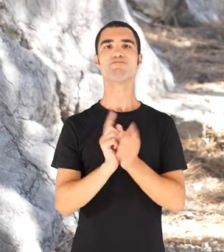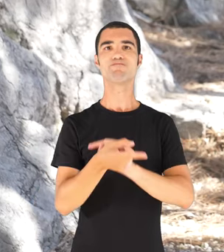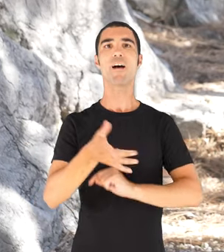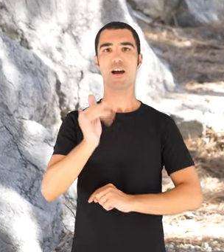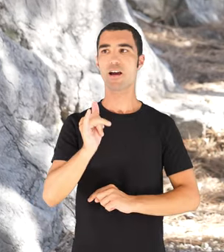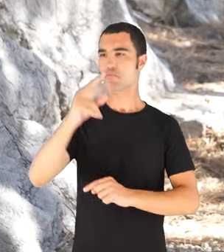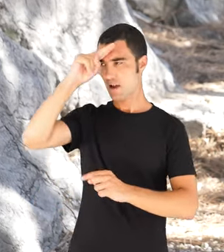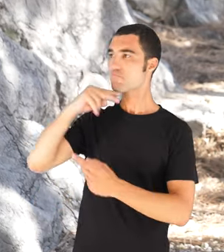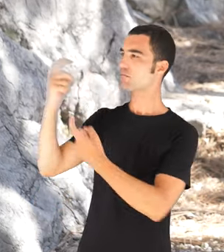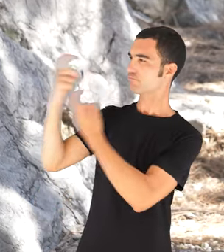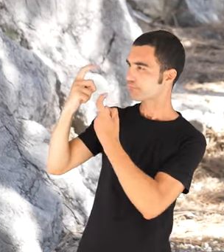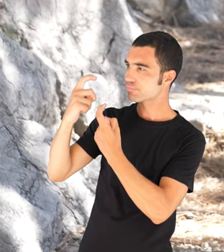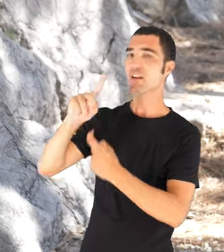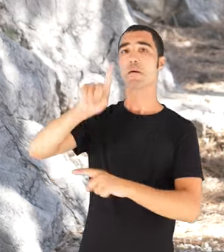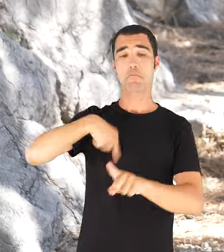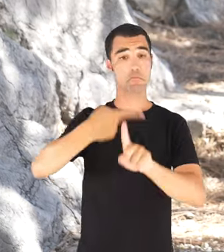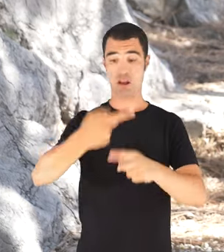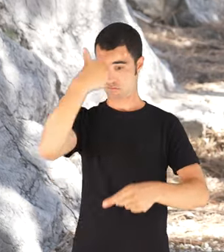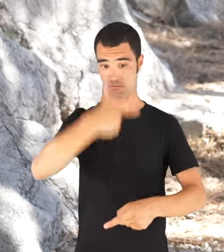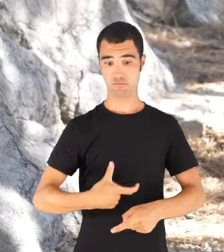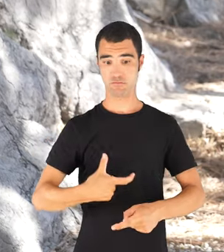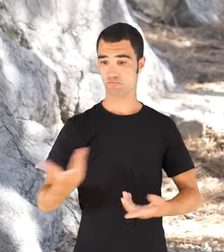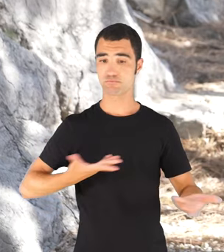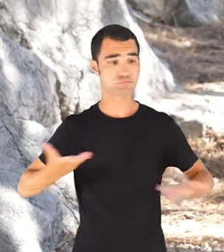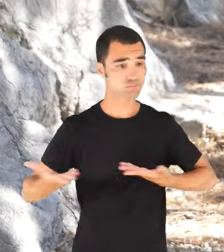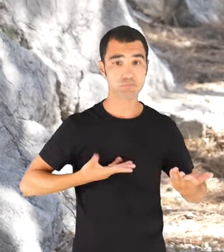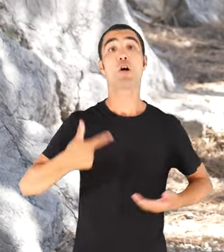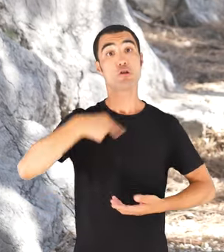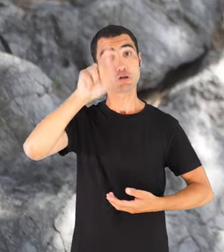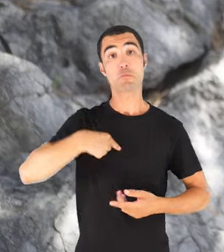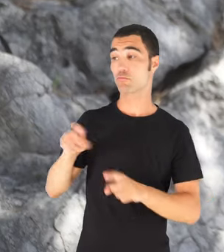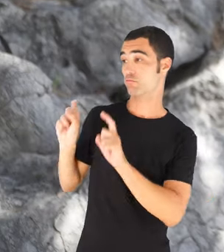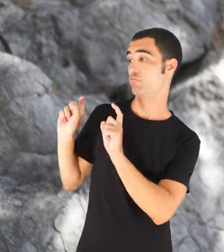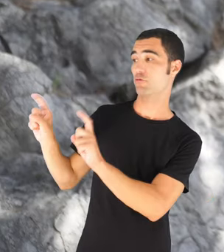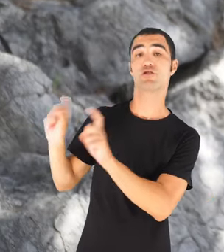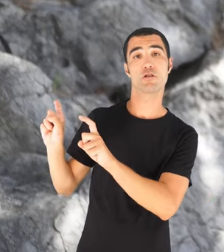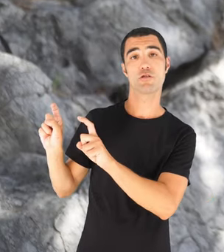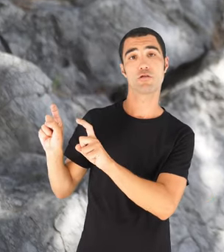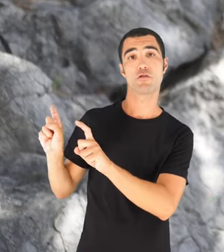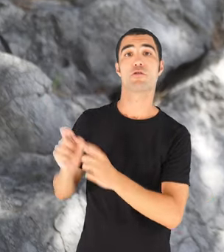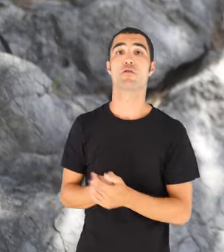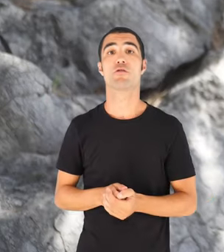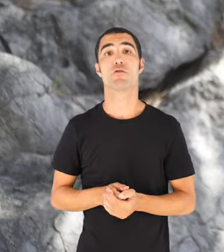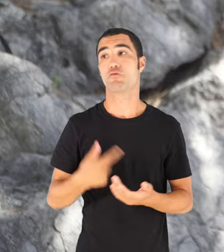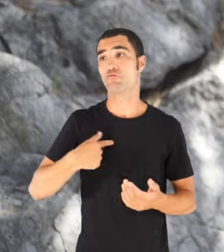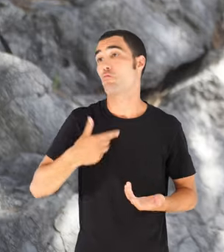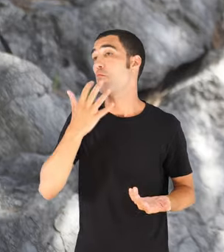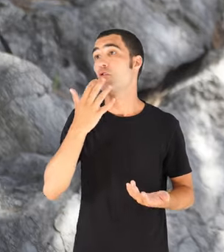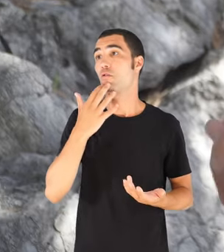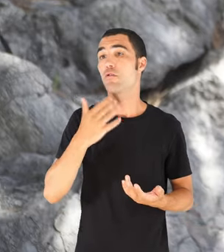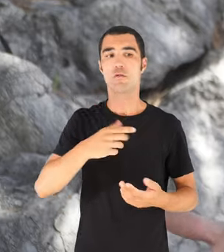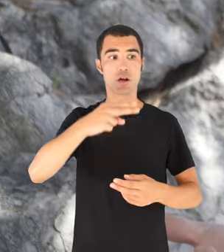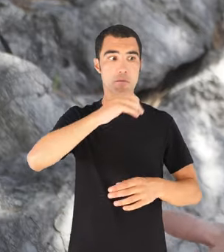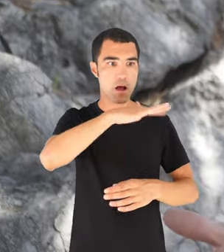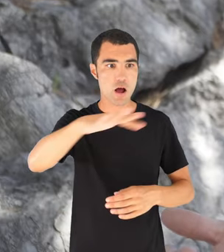que tant el que m'ha ensenyat mon pare, com jo també li he ensenyat segons quines coses, jo li he ensenyat, en certa manera,